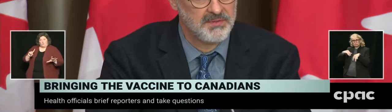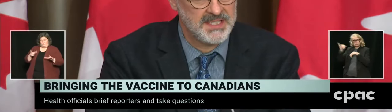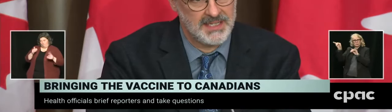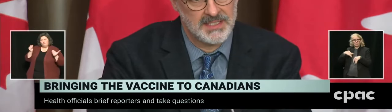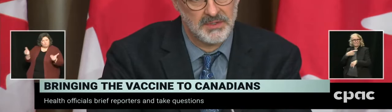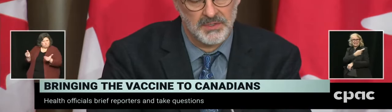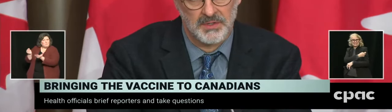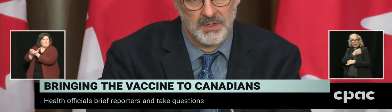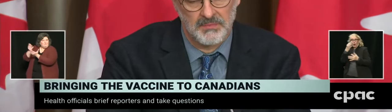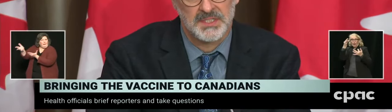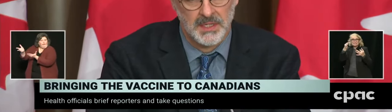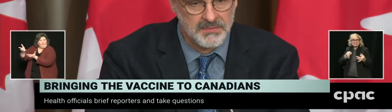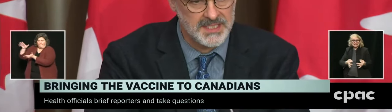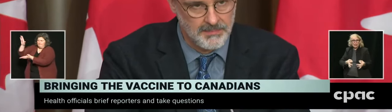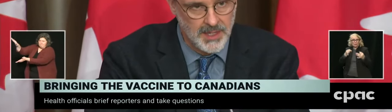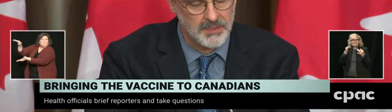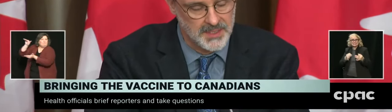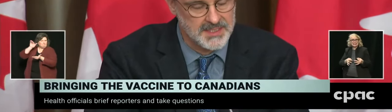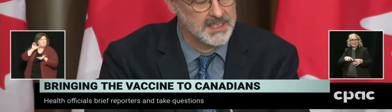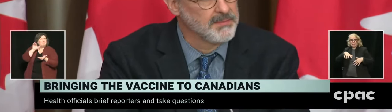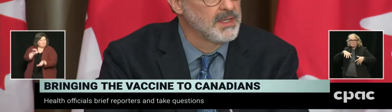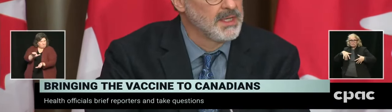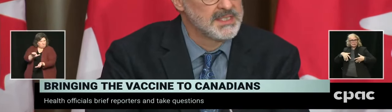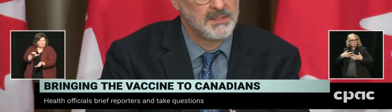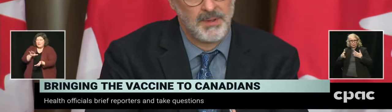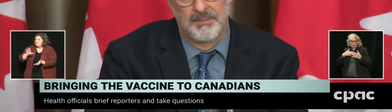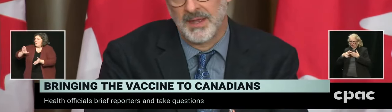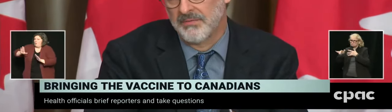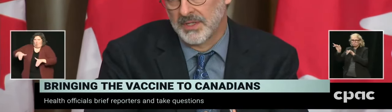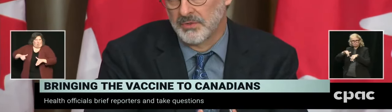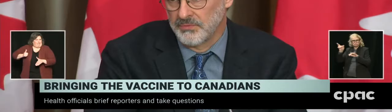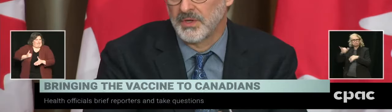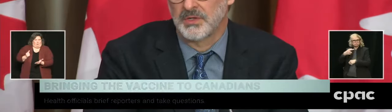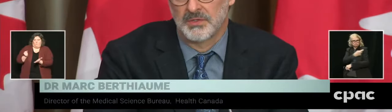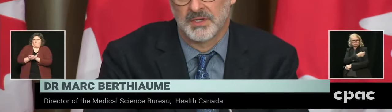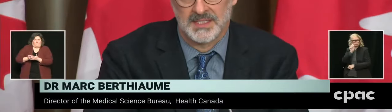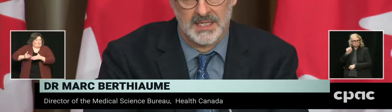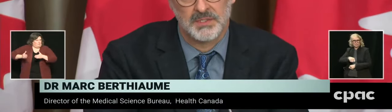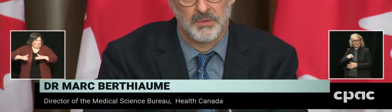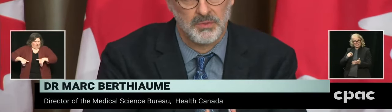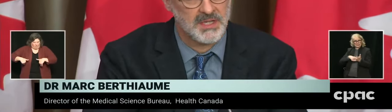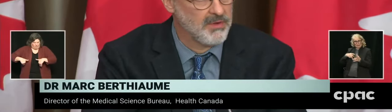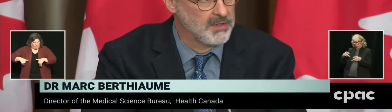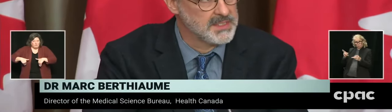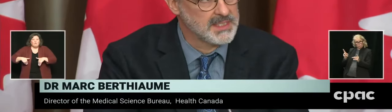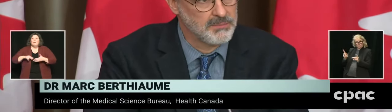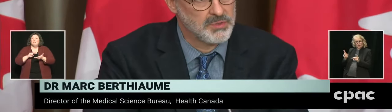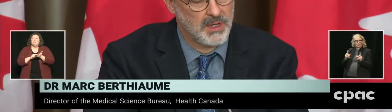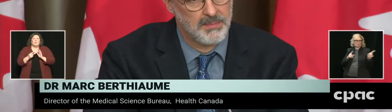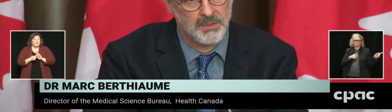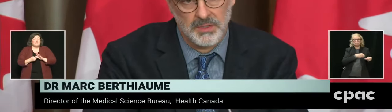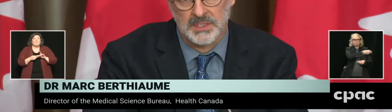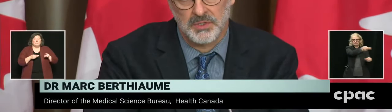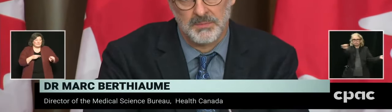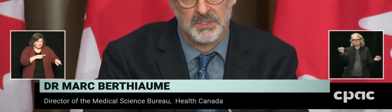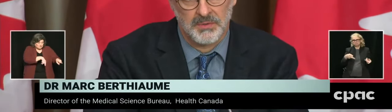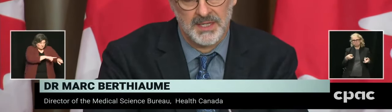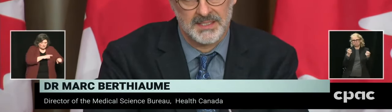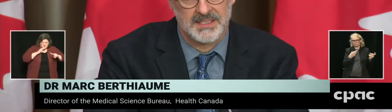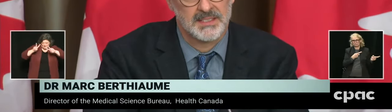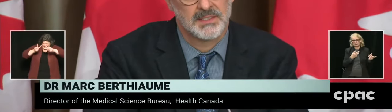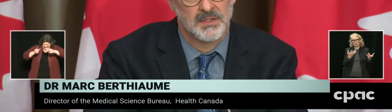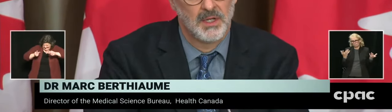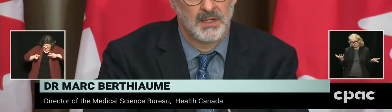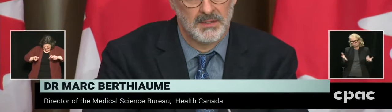qu'ils soient officiellement autorisés. Ce qui permet, en fait, qu'une fois qu'il y a une autorisation, il puisse avoir une distribution rapide. Donc, c'est une option